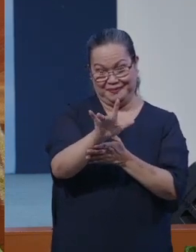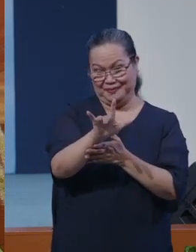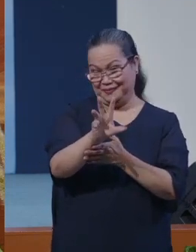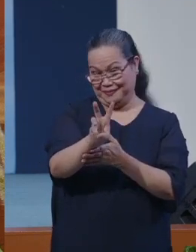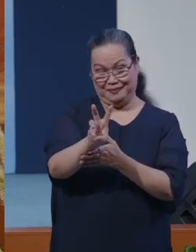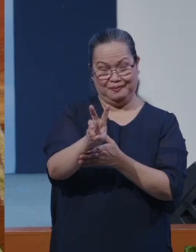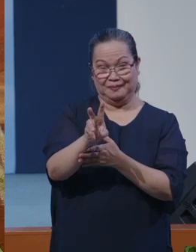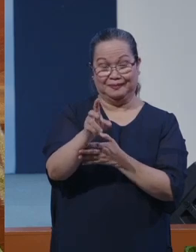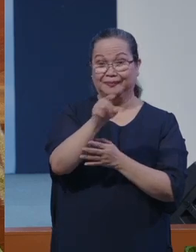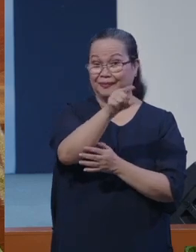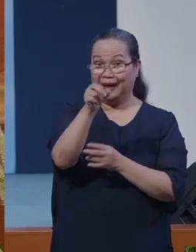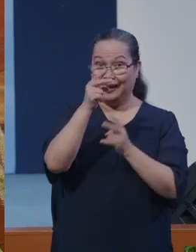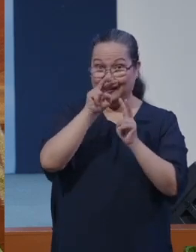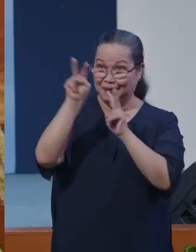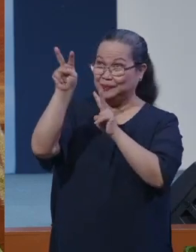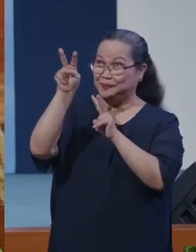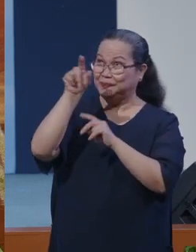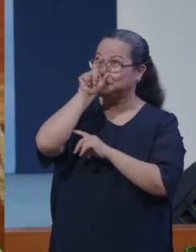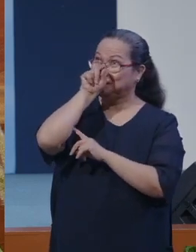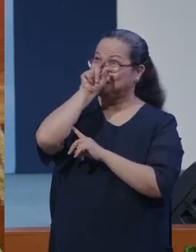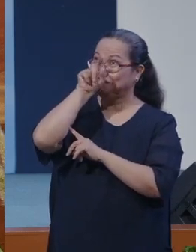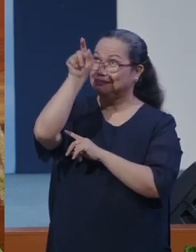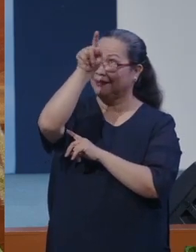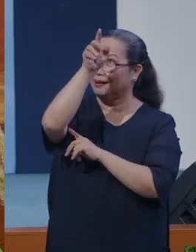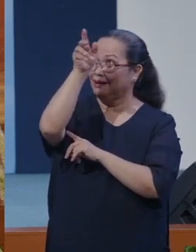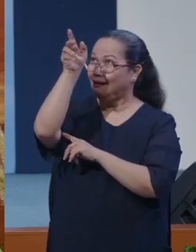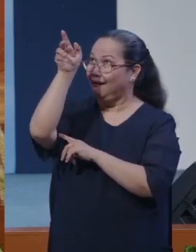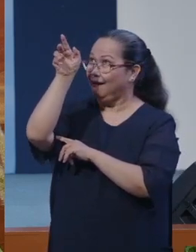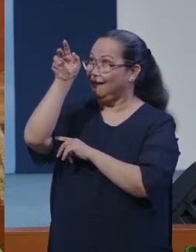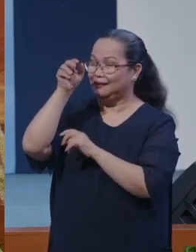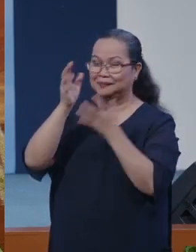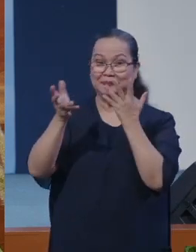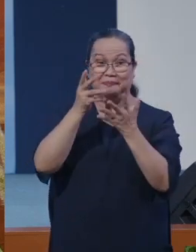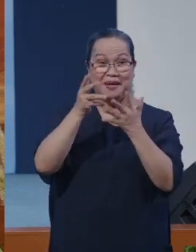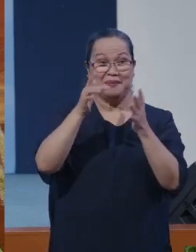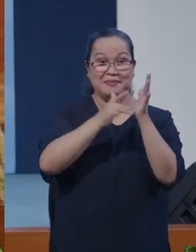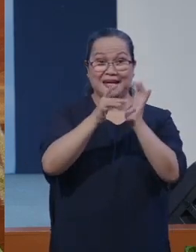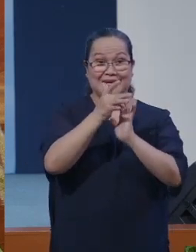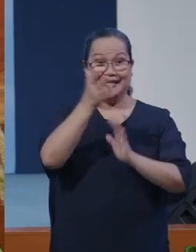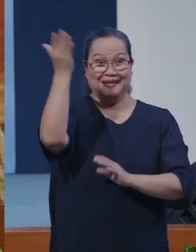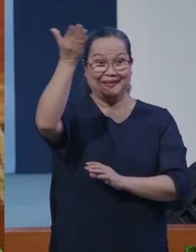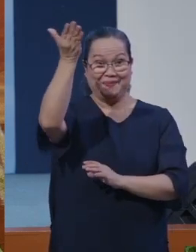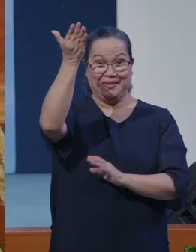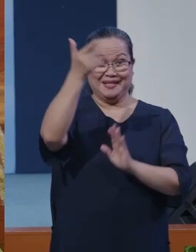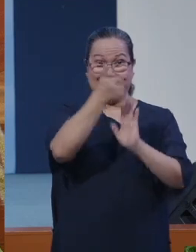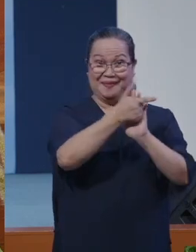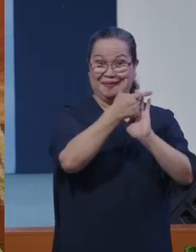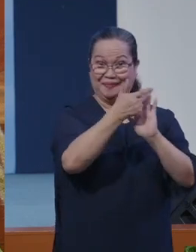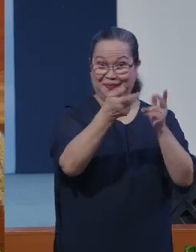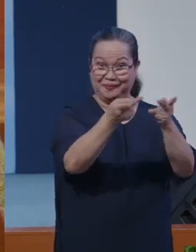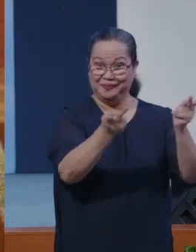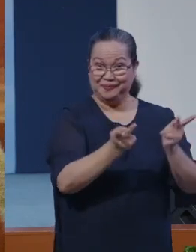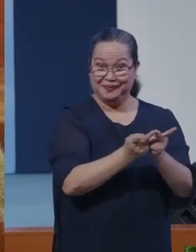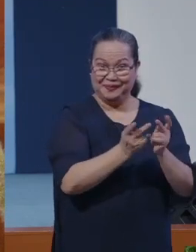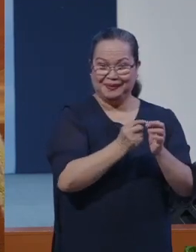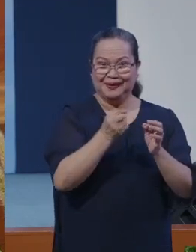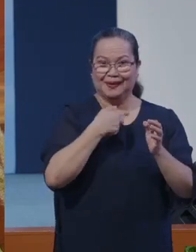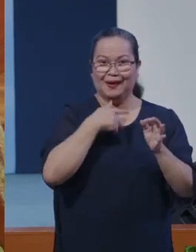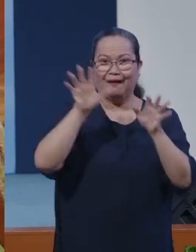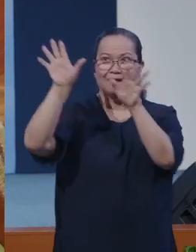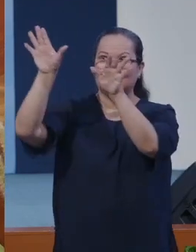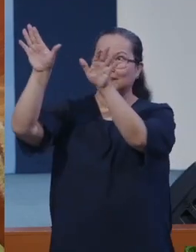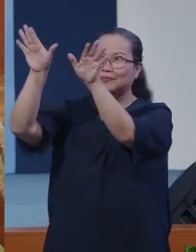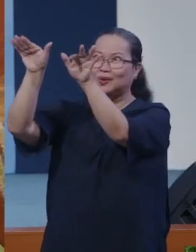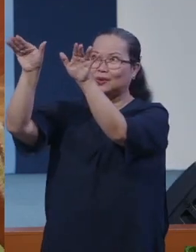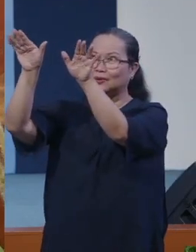look at the birds of the air. So siguro habang siya ay nagpipreach sa Galilee, merong isang flock of birds